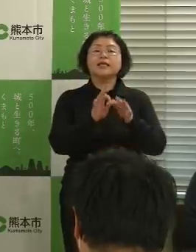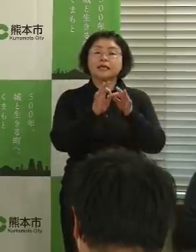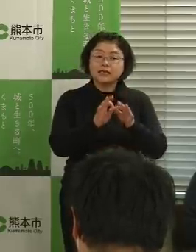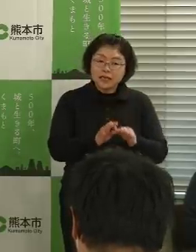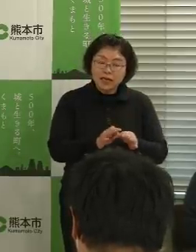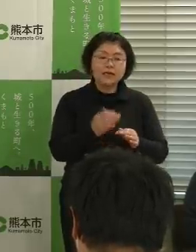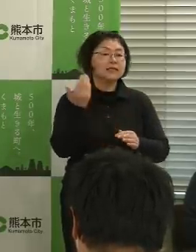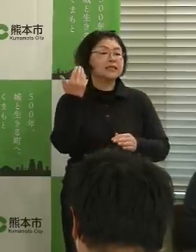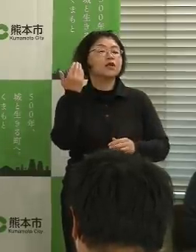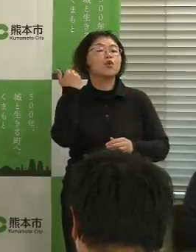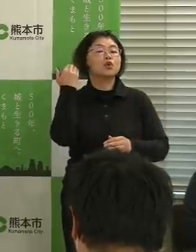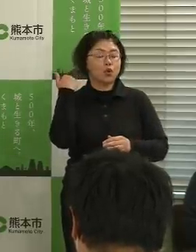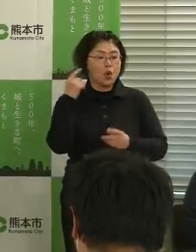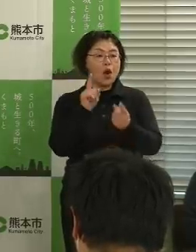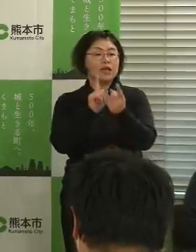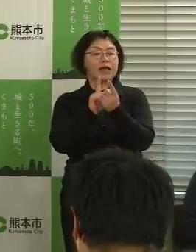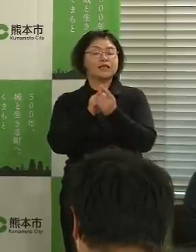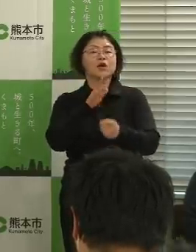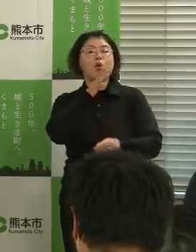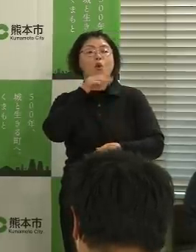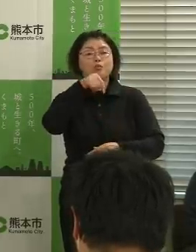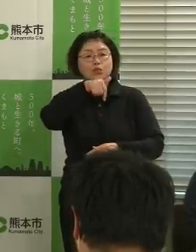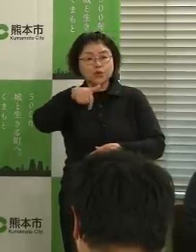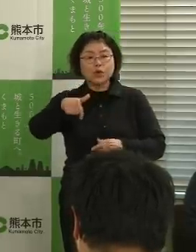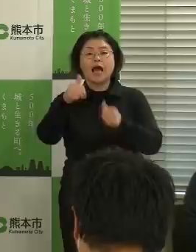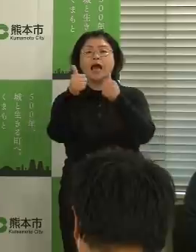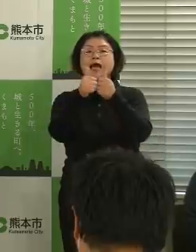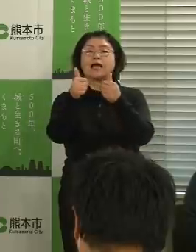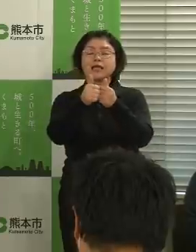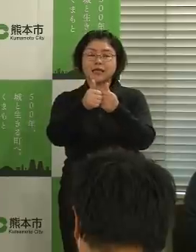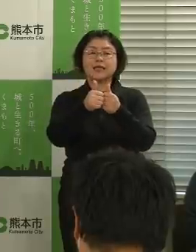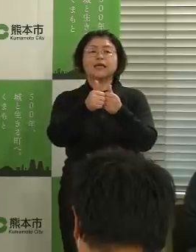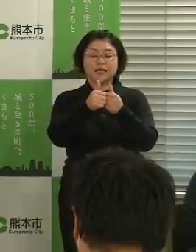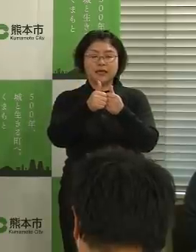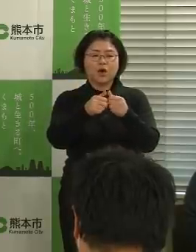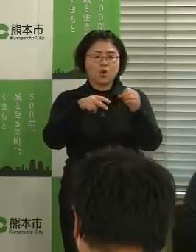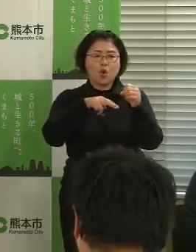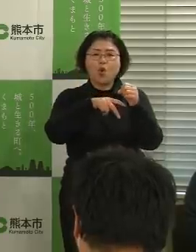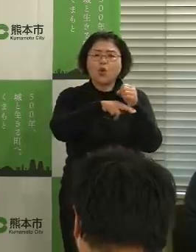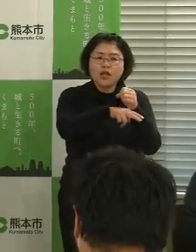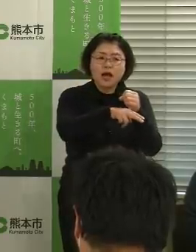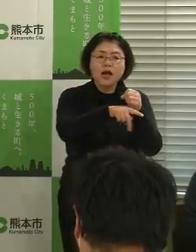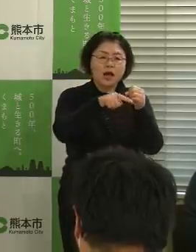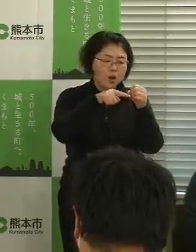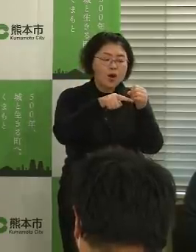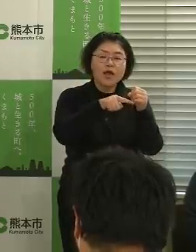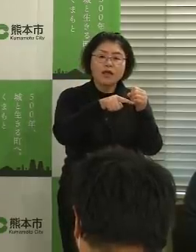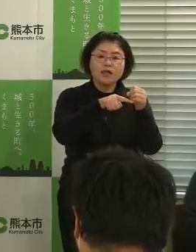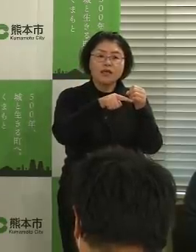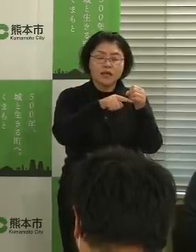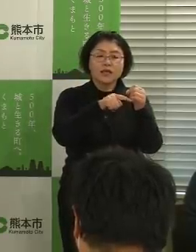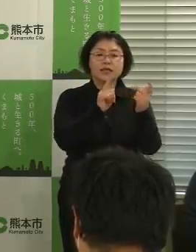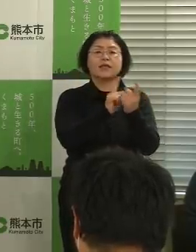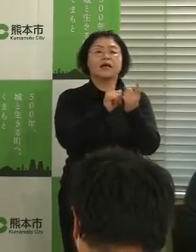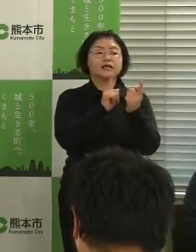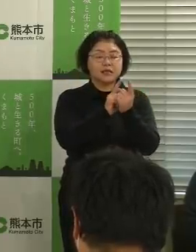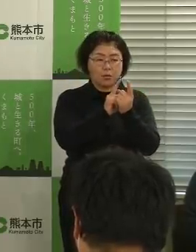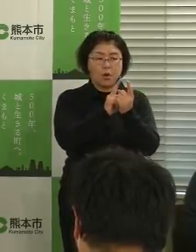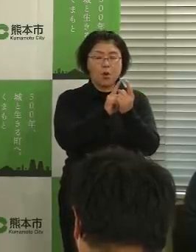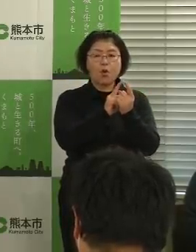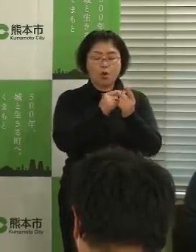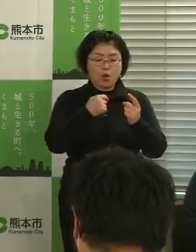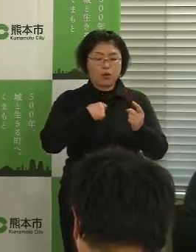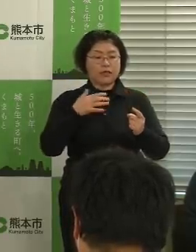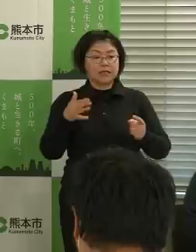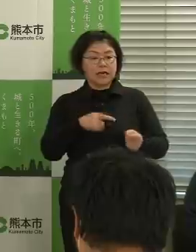どの対策本部会議の中で、これらへの対策を強化するよう私の方から指示を